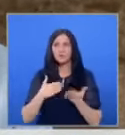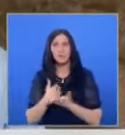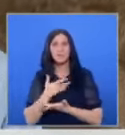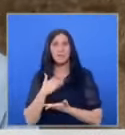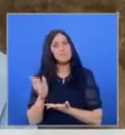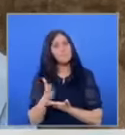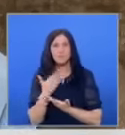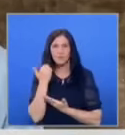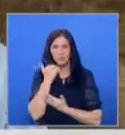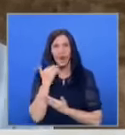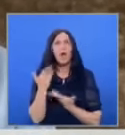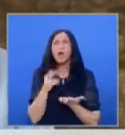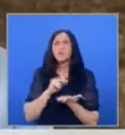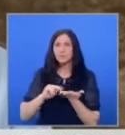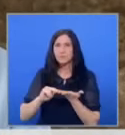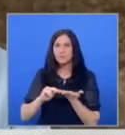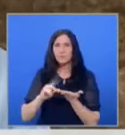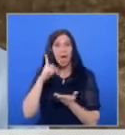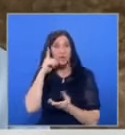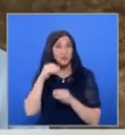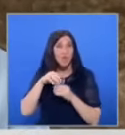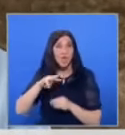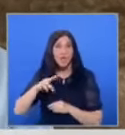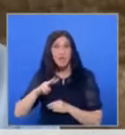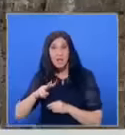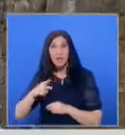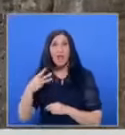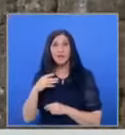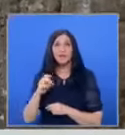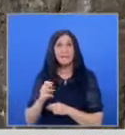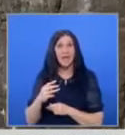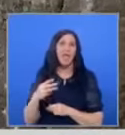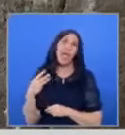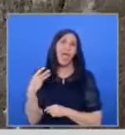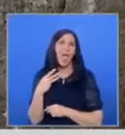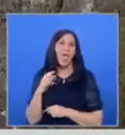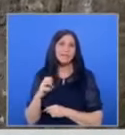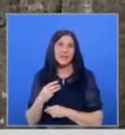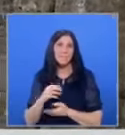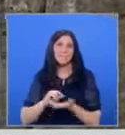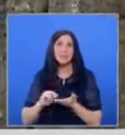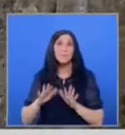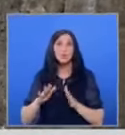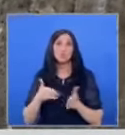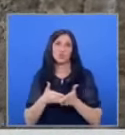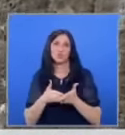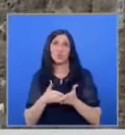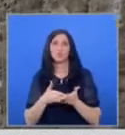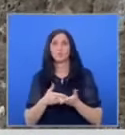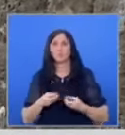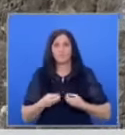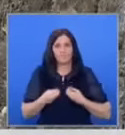мина доста добре. А какво писа? Съчинение или есе? Есе писах. Може би защото... изкарваме творческото